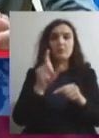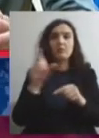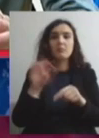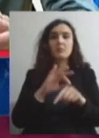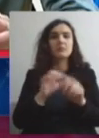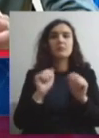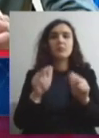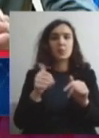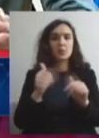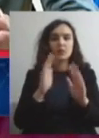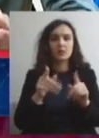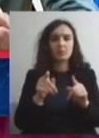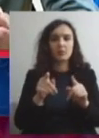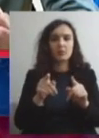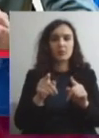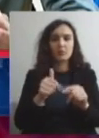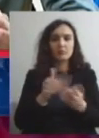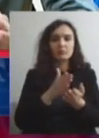რაიმე მიდგომა ხომ არ შეიცვლება?